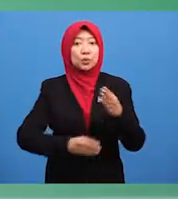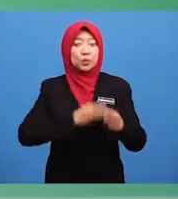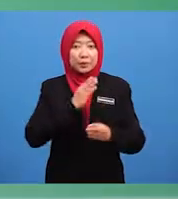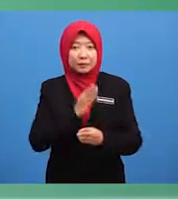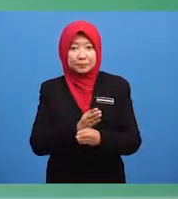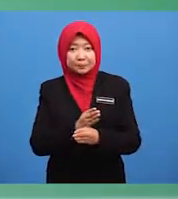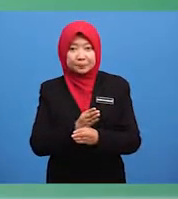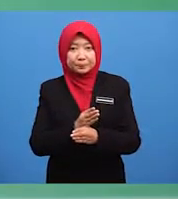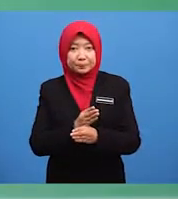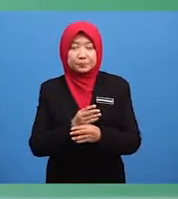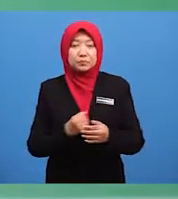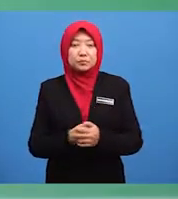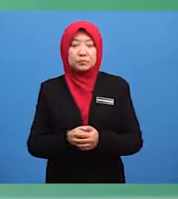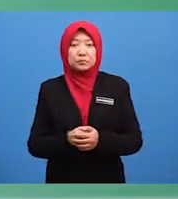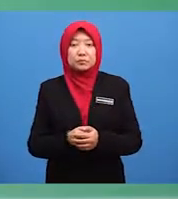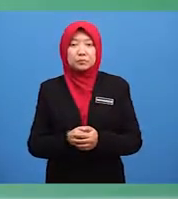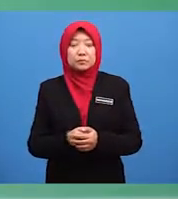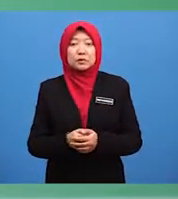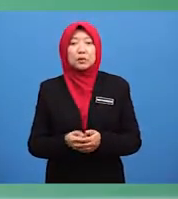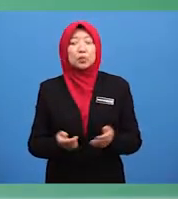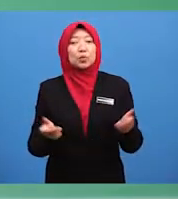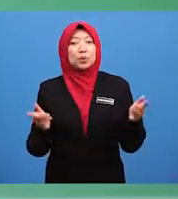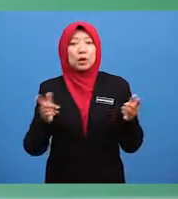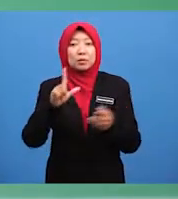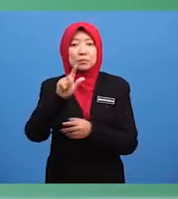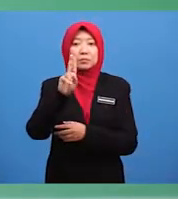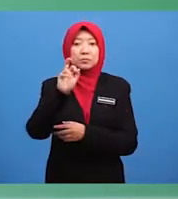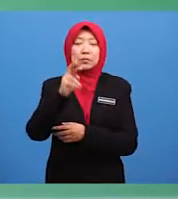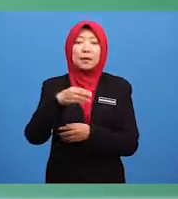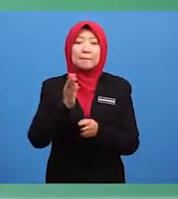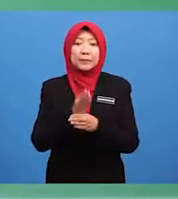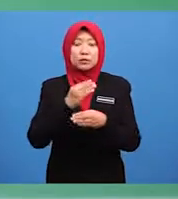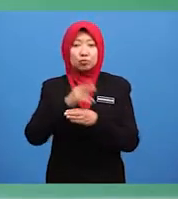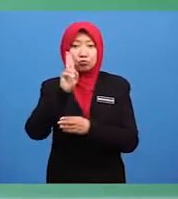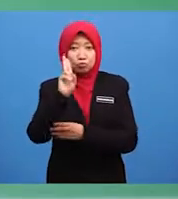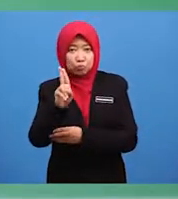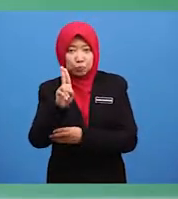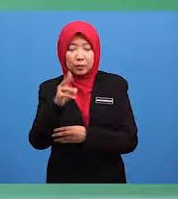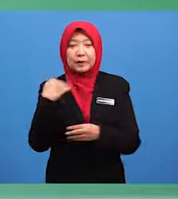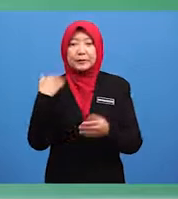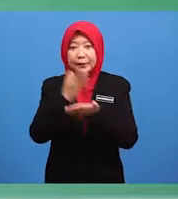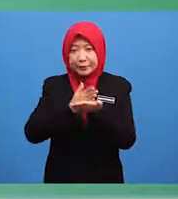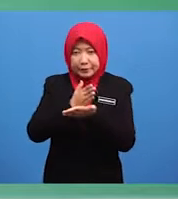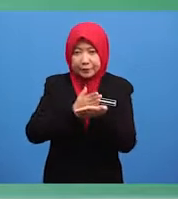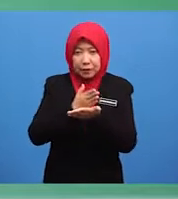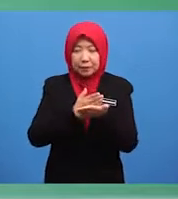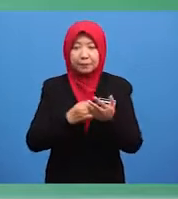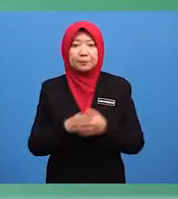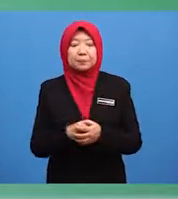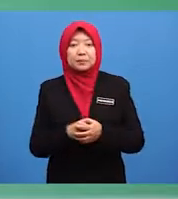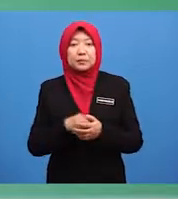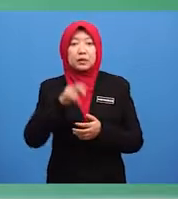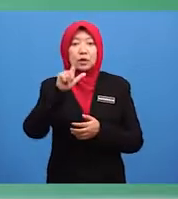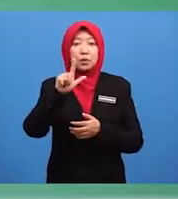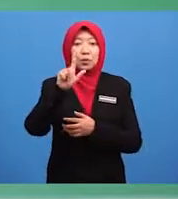iaitu lurah bentuk U yang masih terdapat di peringkat tengah sungai. Lurah bentuk